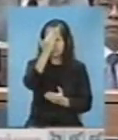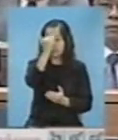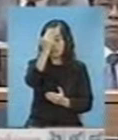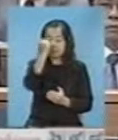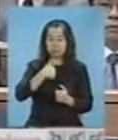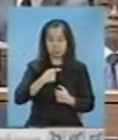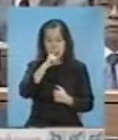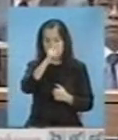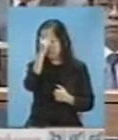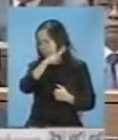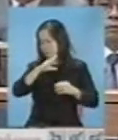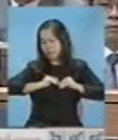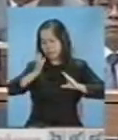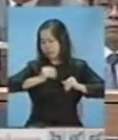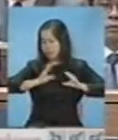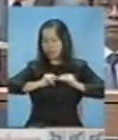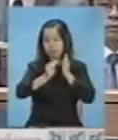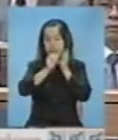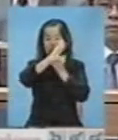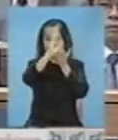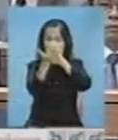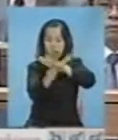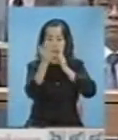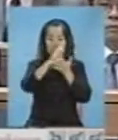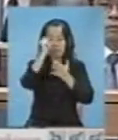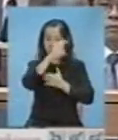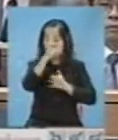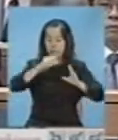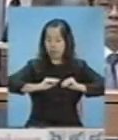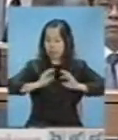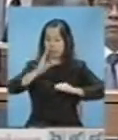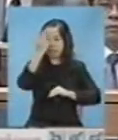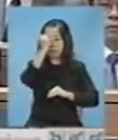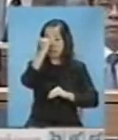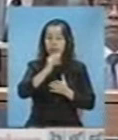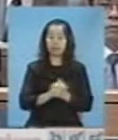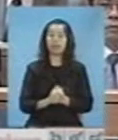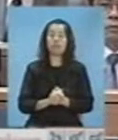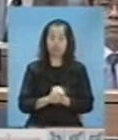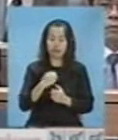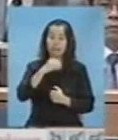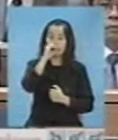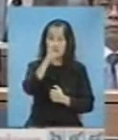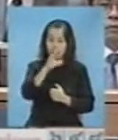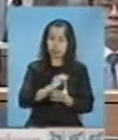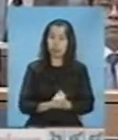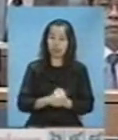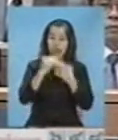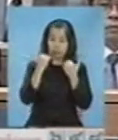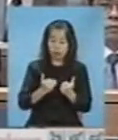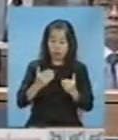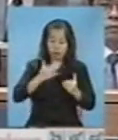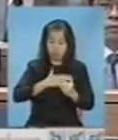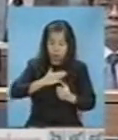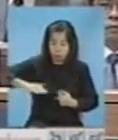มมาคัดค้านการแก้รัฐธรรมนูญทั้งฉบับของรัฐบาลในขณะนี้ขอกราบเรียนกับท่านประธานครับจุดยืนของพ